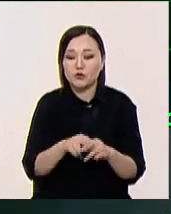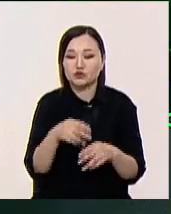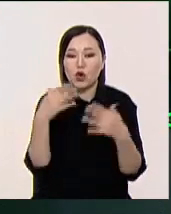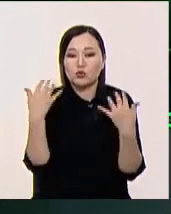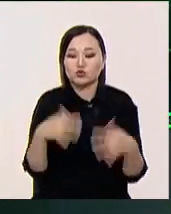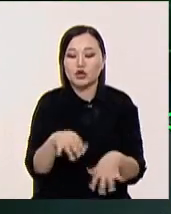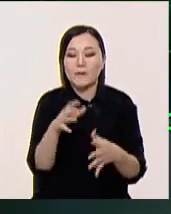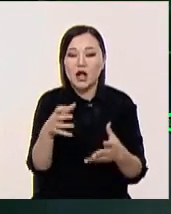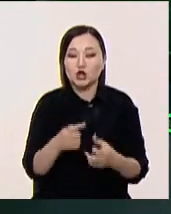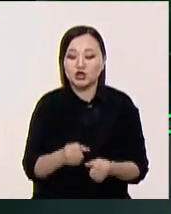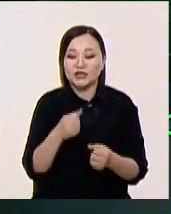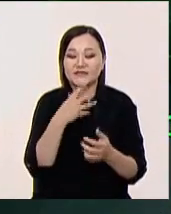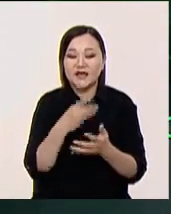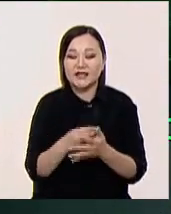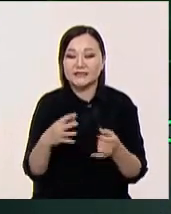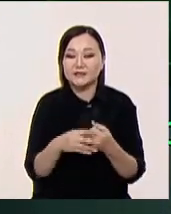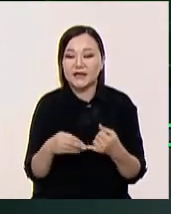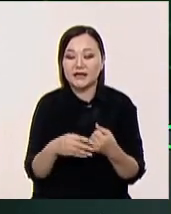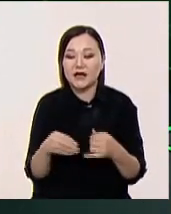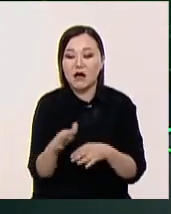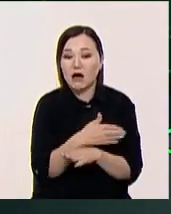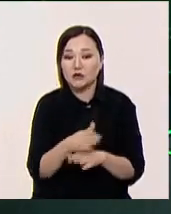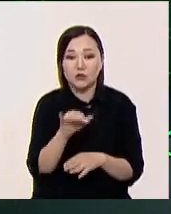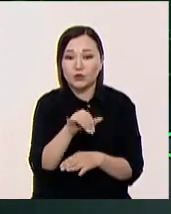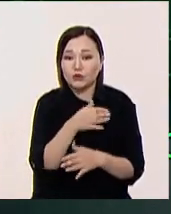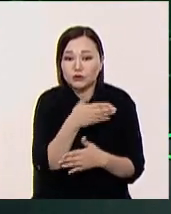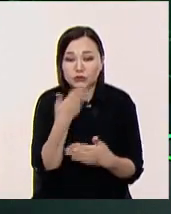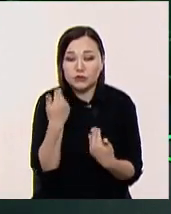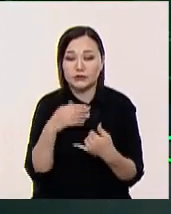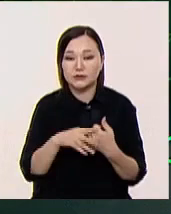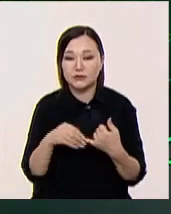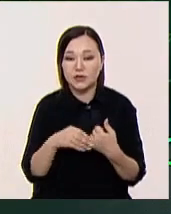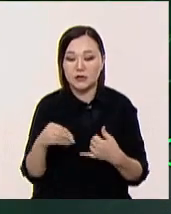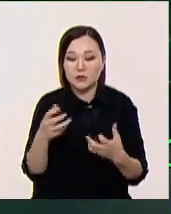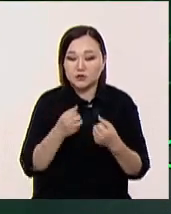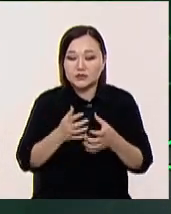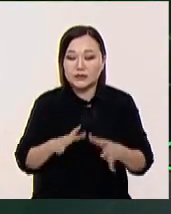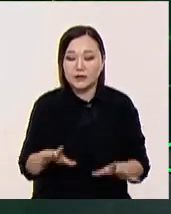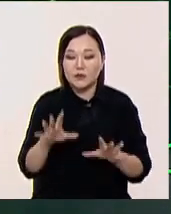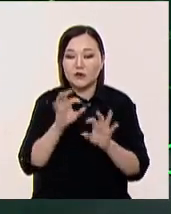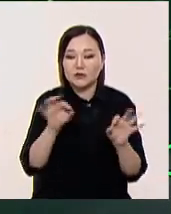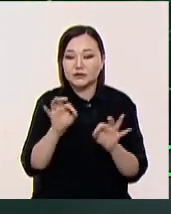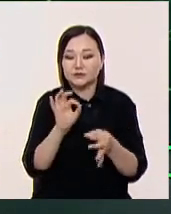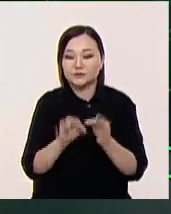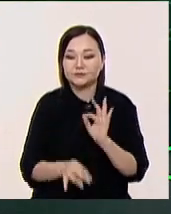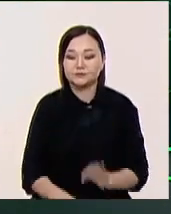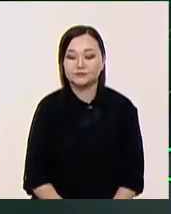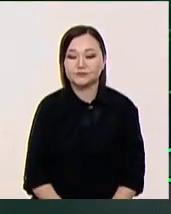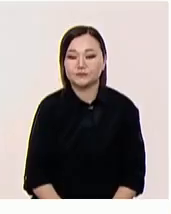уже получили свои земельные наделы. Хотя земли у них нет, уверяют горожане. Анастасия Новикова разбиралась в этой